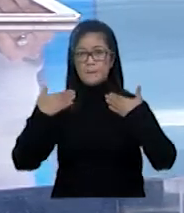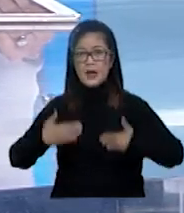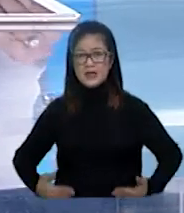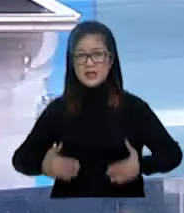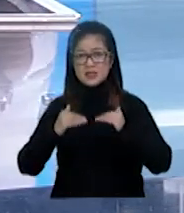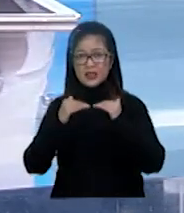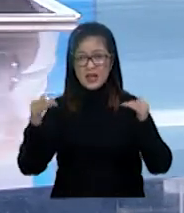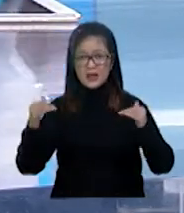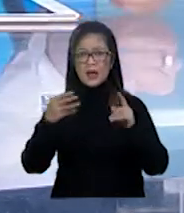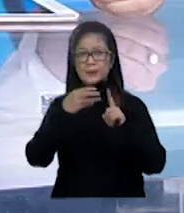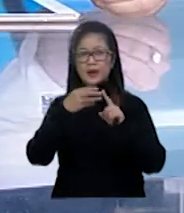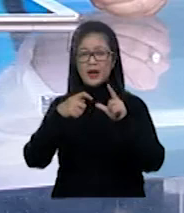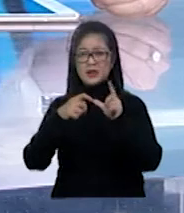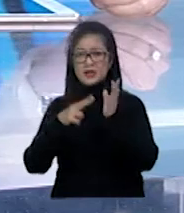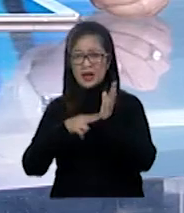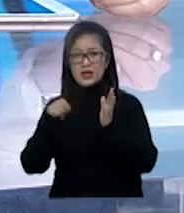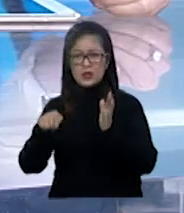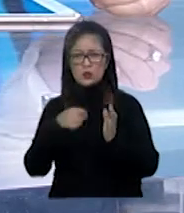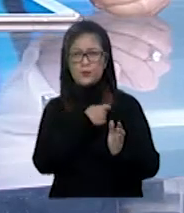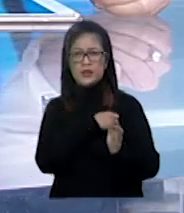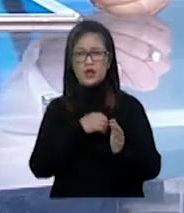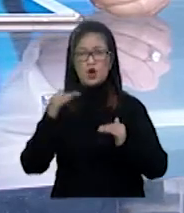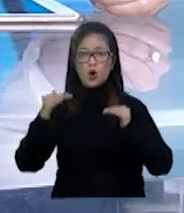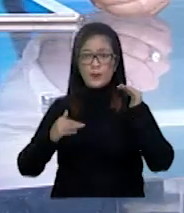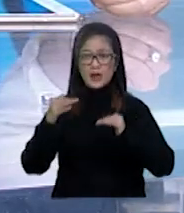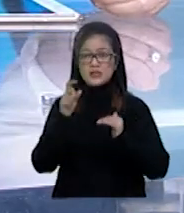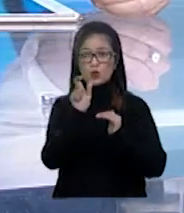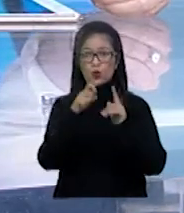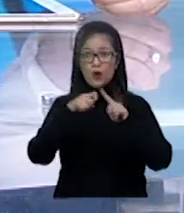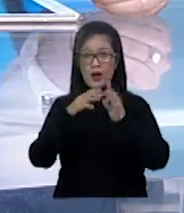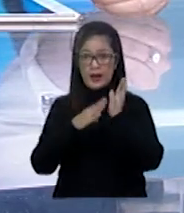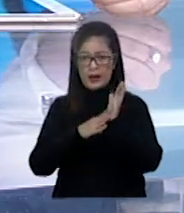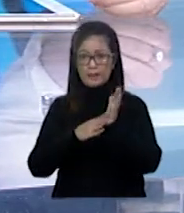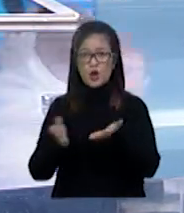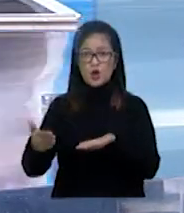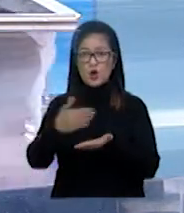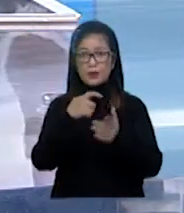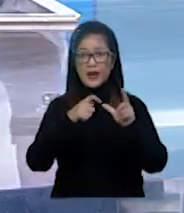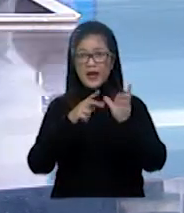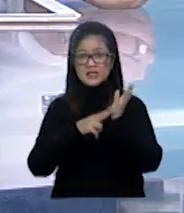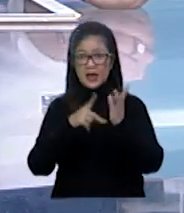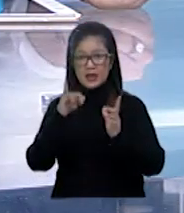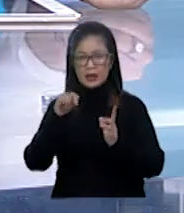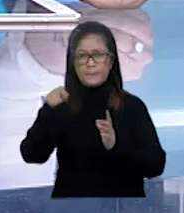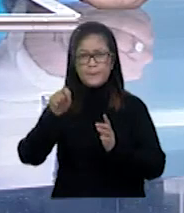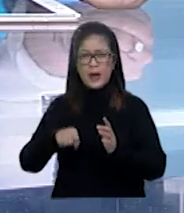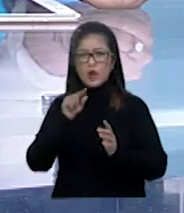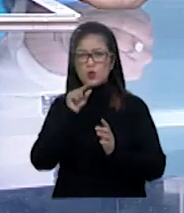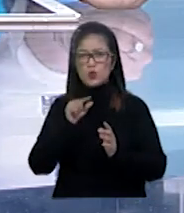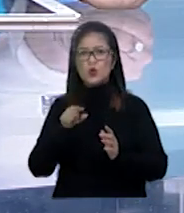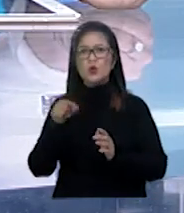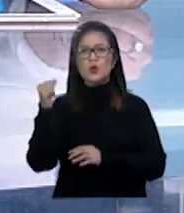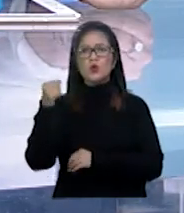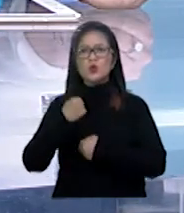BSN yang diserahkan ke Kementerian Koperasi dan UKM dokumen SNI ini akan digunakan sebagai acuan bagi para pelaku usaha